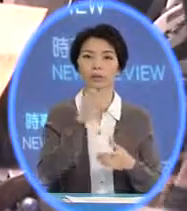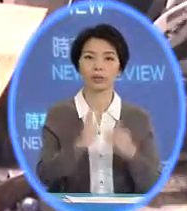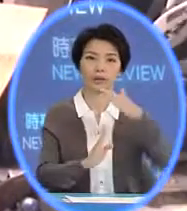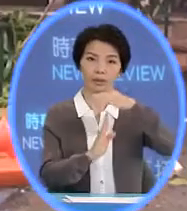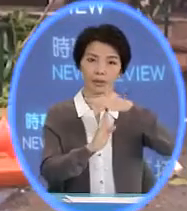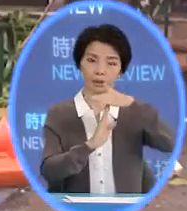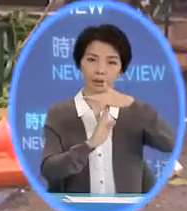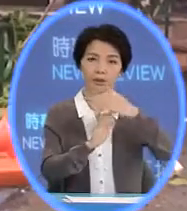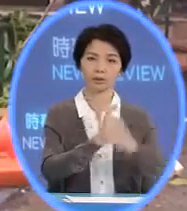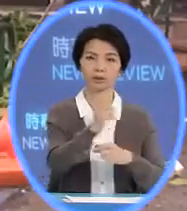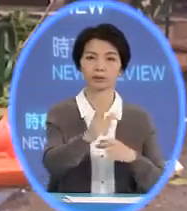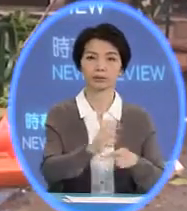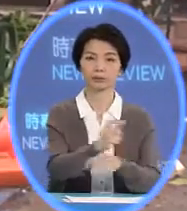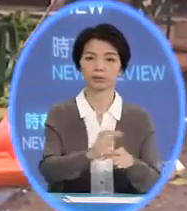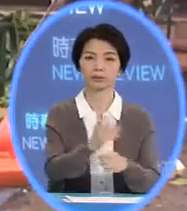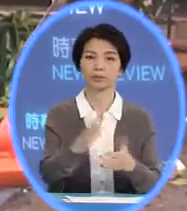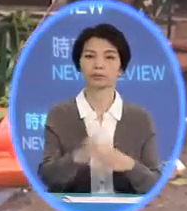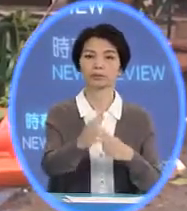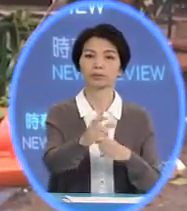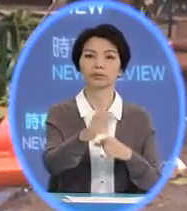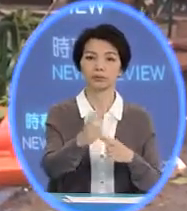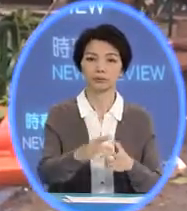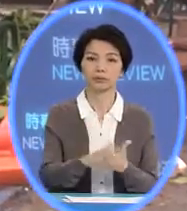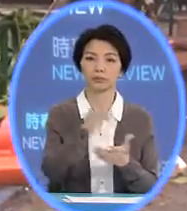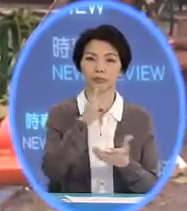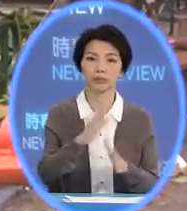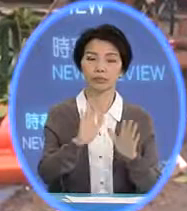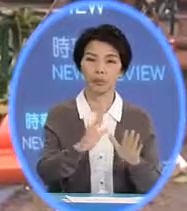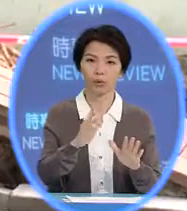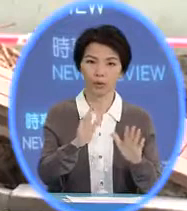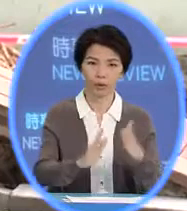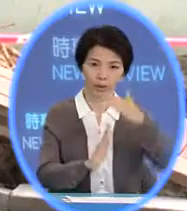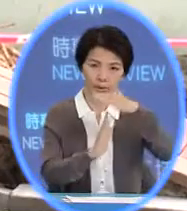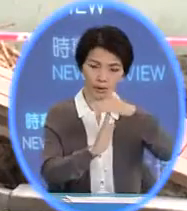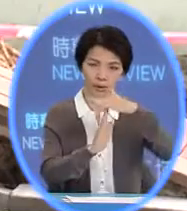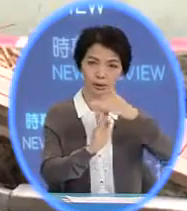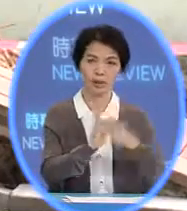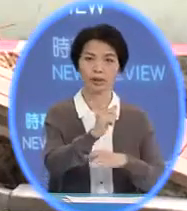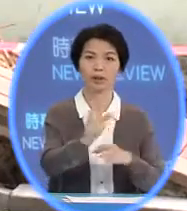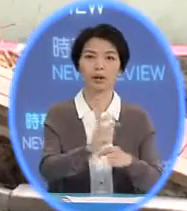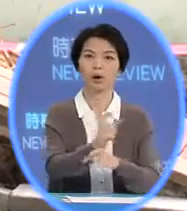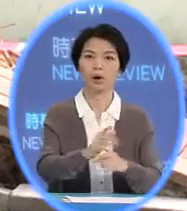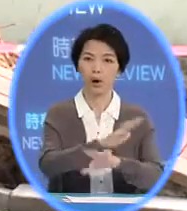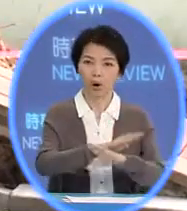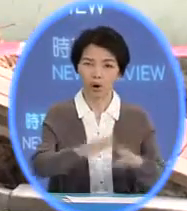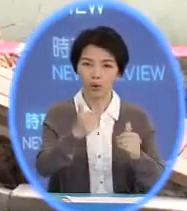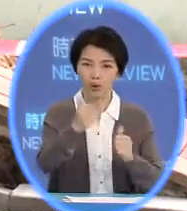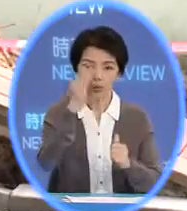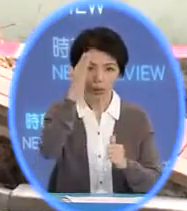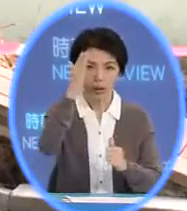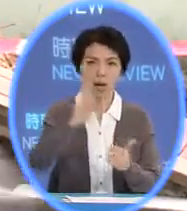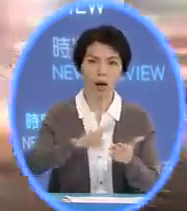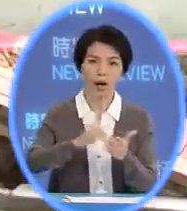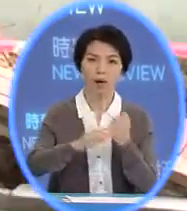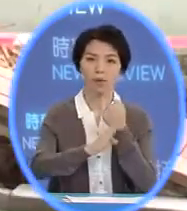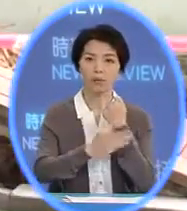業，黃少澤說這次賭場在澳門當局協調下停業是確保員工安全的好例子，日後會考慮立法